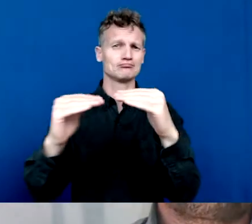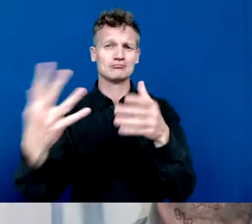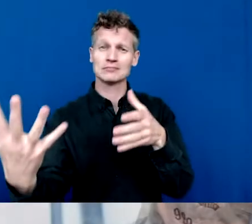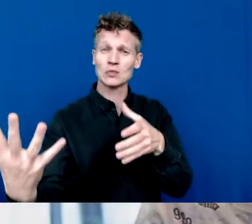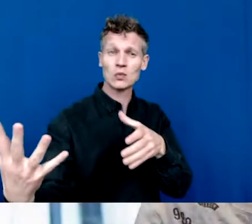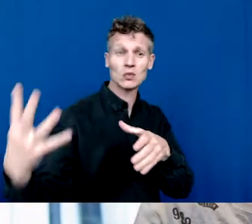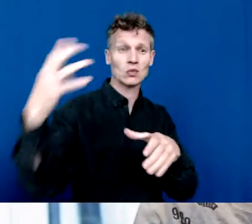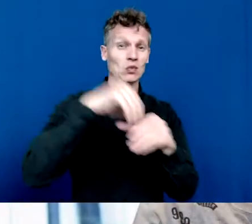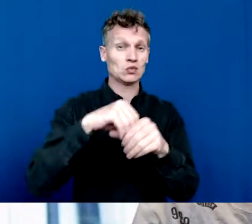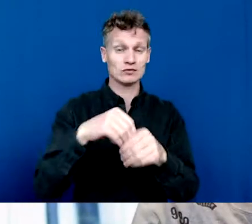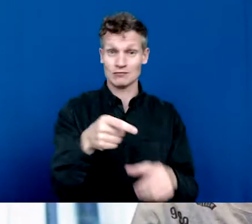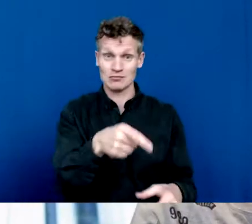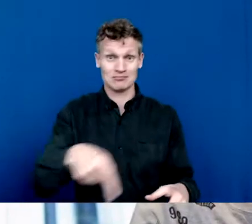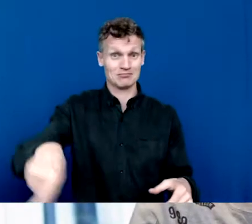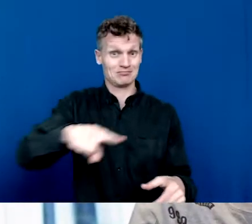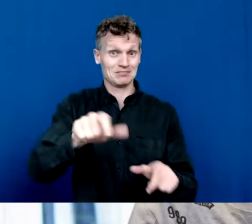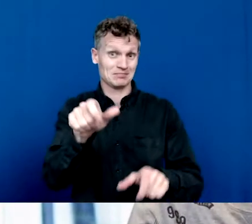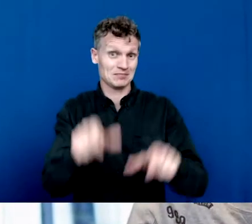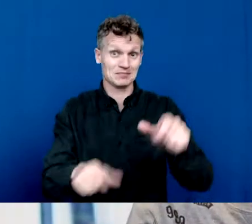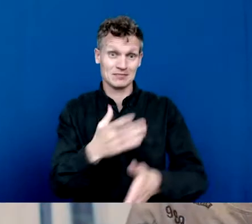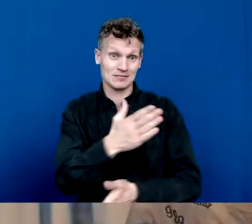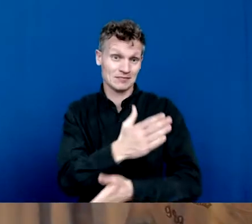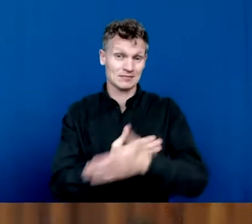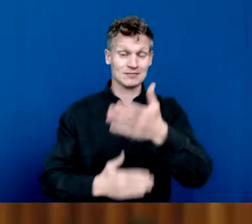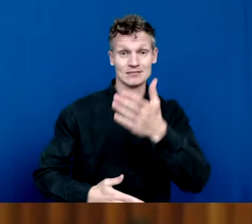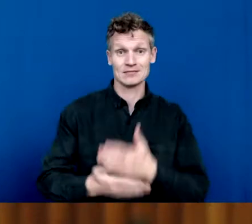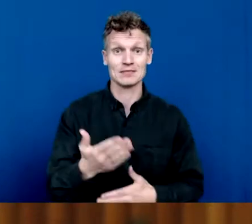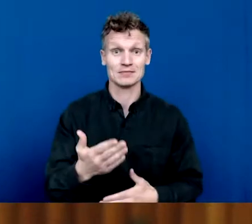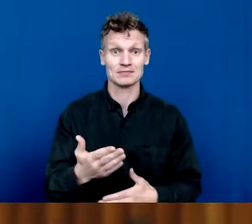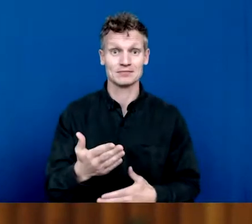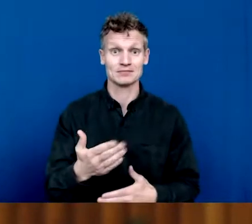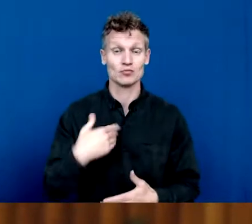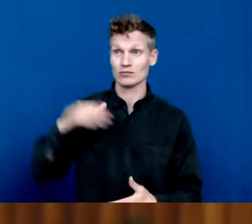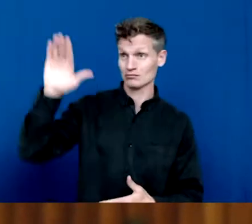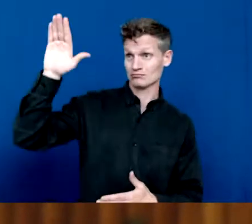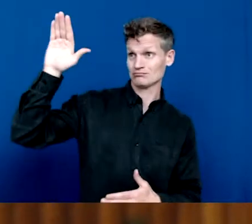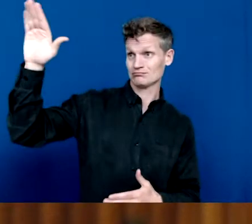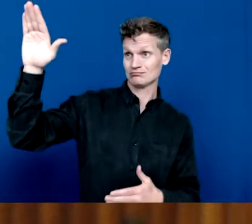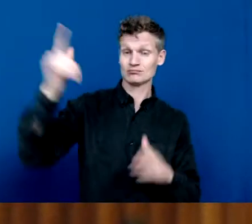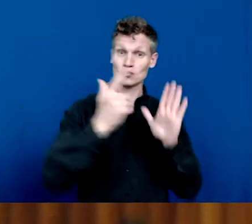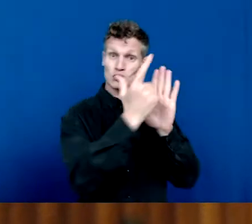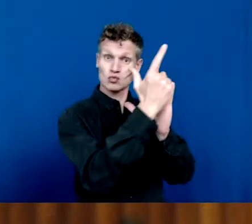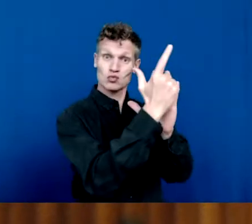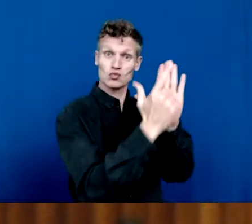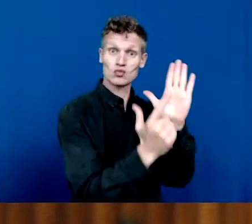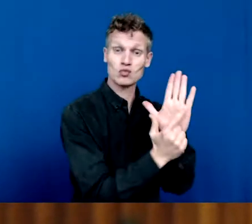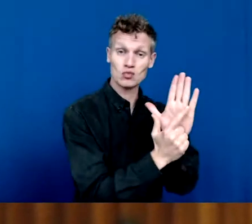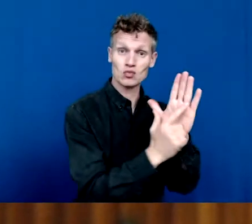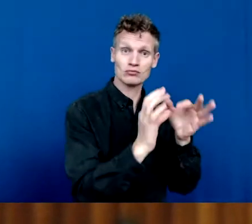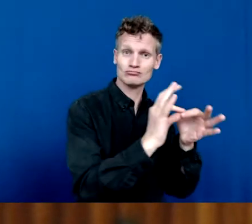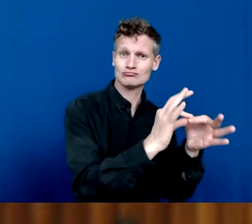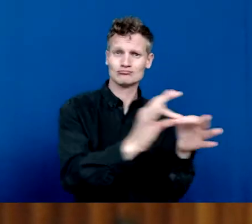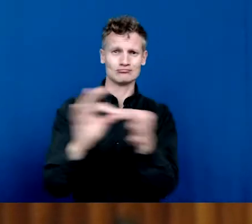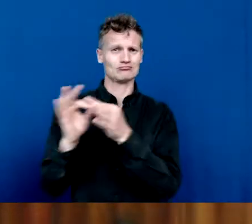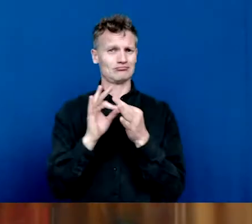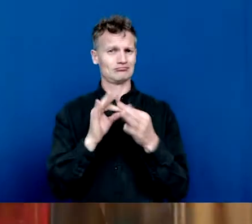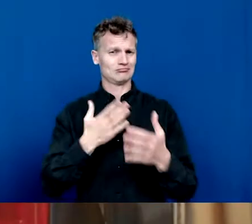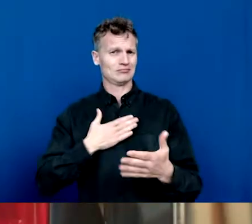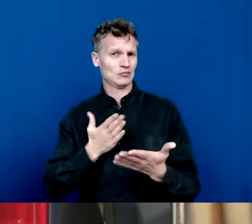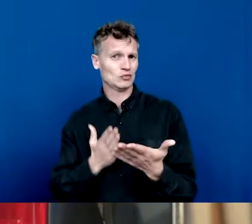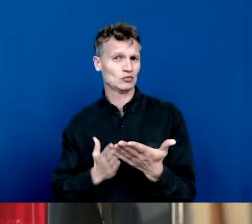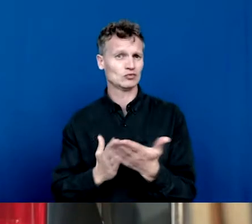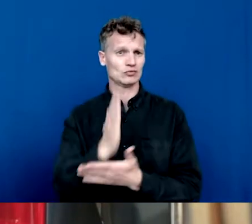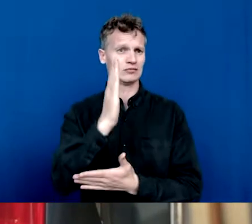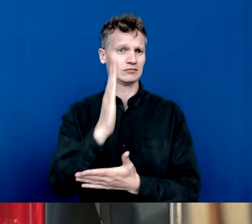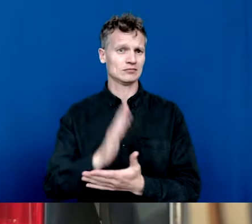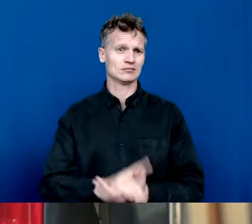en établissant des normes d'inclusivité et en promouvant des lois destinées à faire progresser nos droits. Mais nous